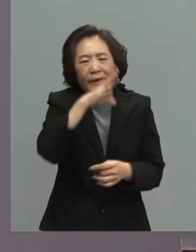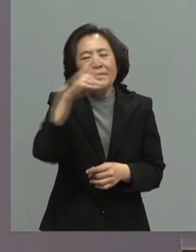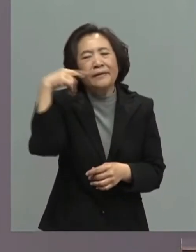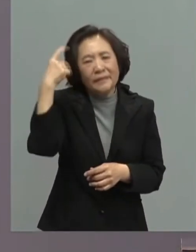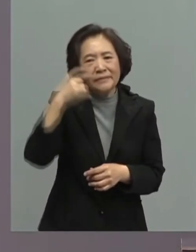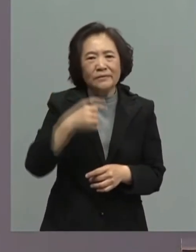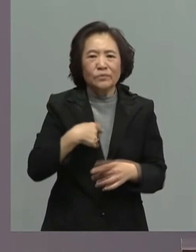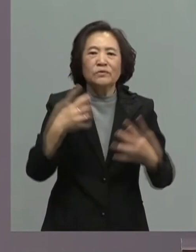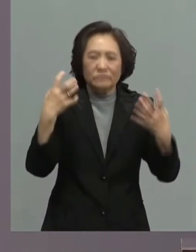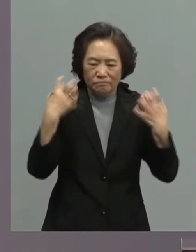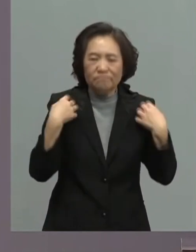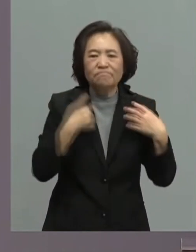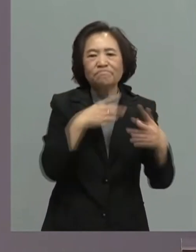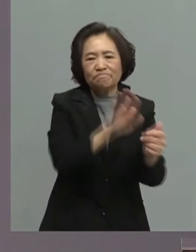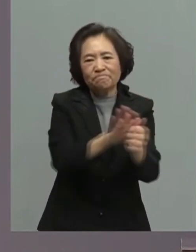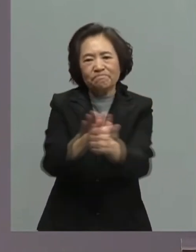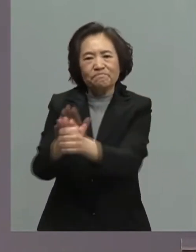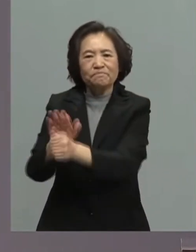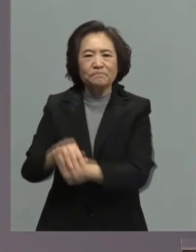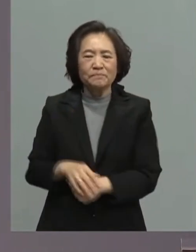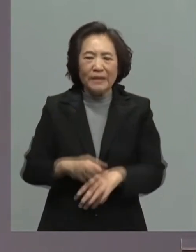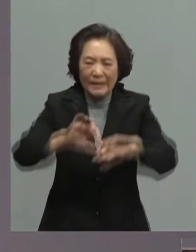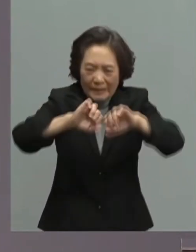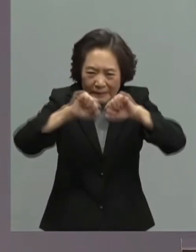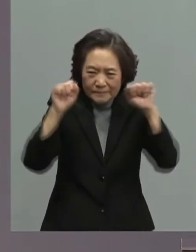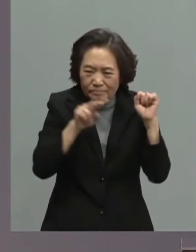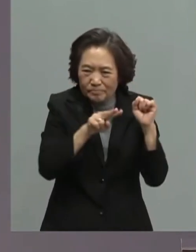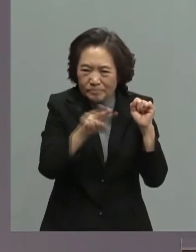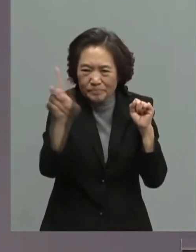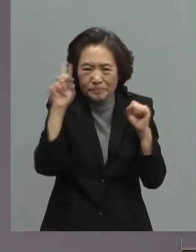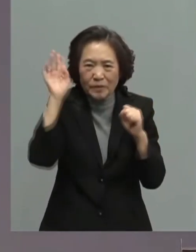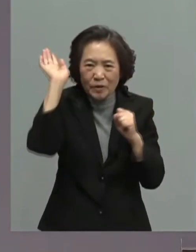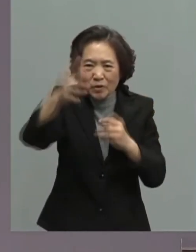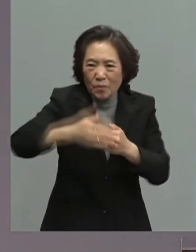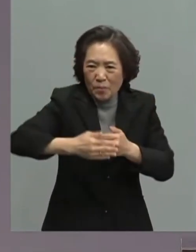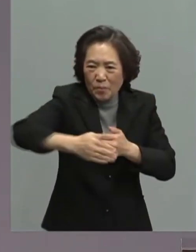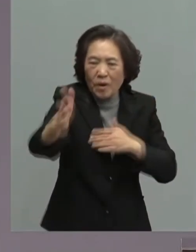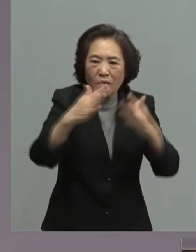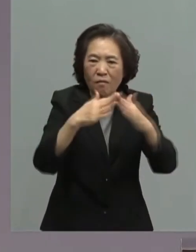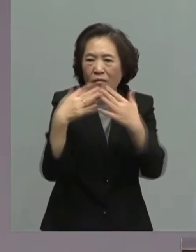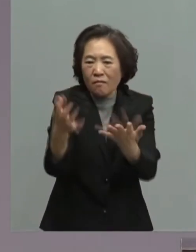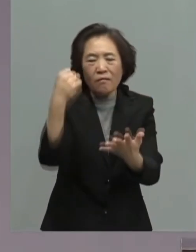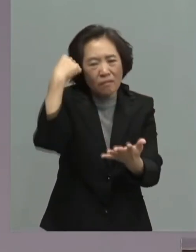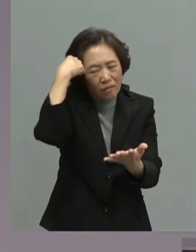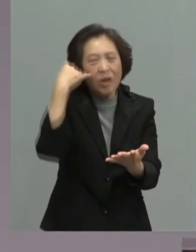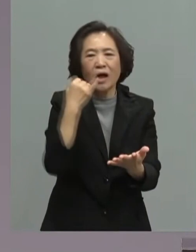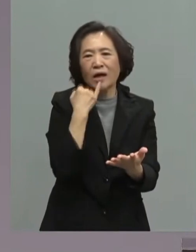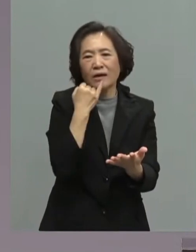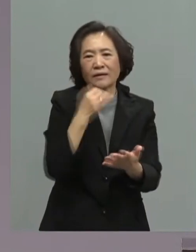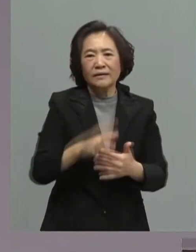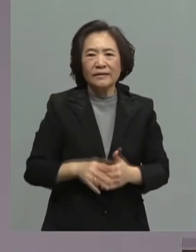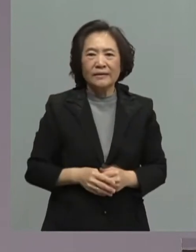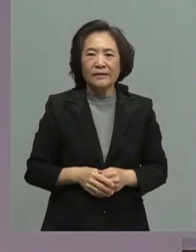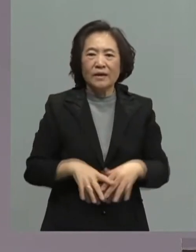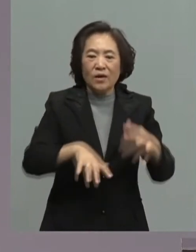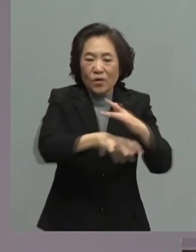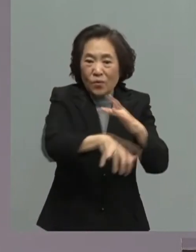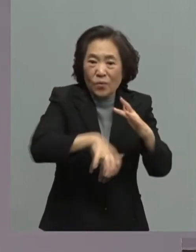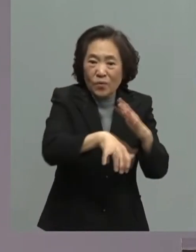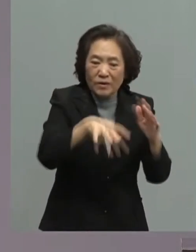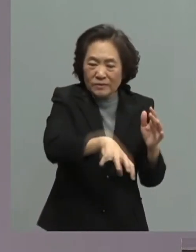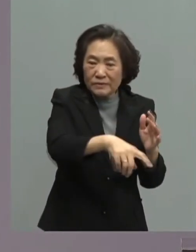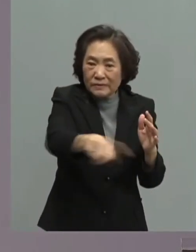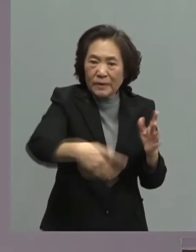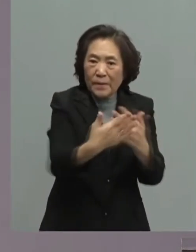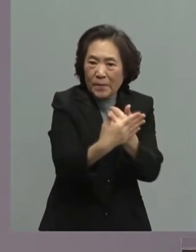我有责任来协助大家找出一条道路，保障大家的居住权益。在矿区的居住权获